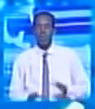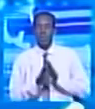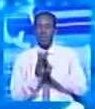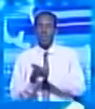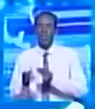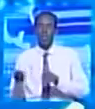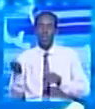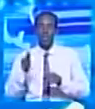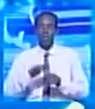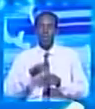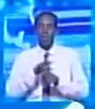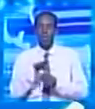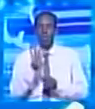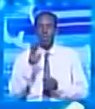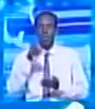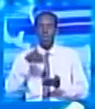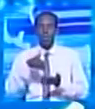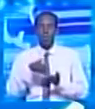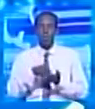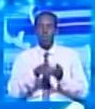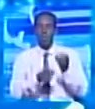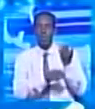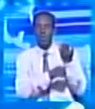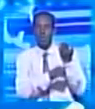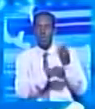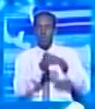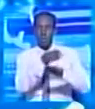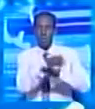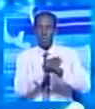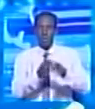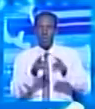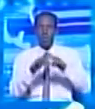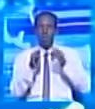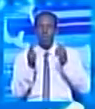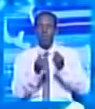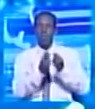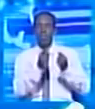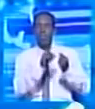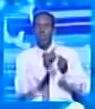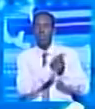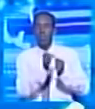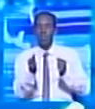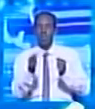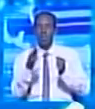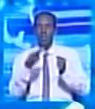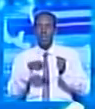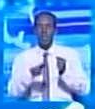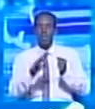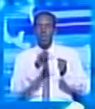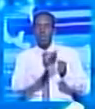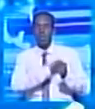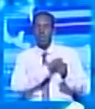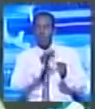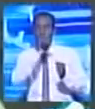Retour à Djibouti, 5000 carcasses de viande issues des sacrifices rituels et religieux effectués du dernier pèlerinage de la Mecque ont